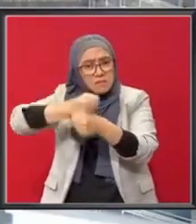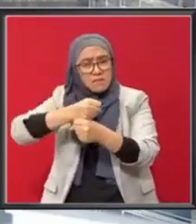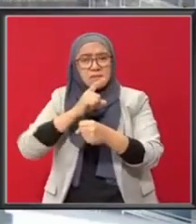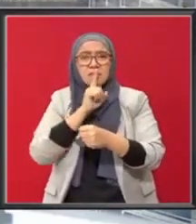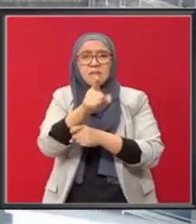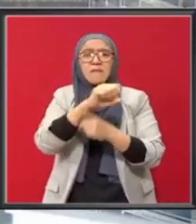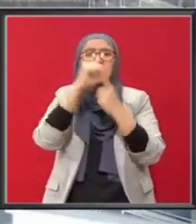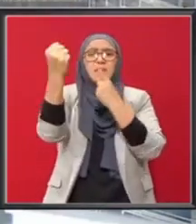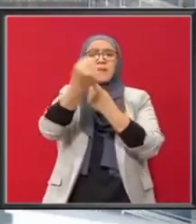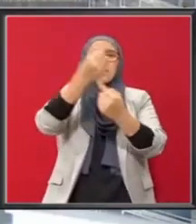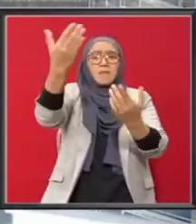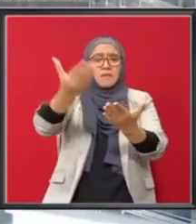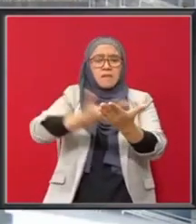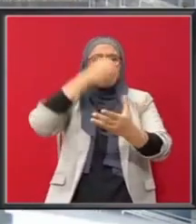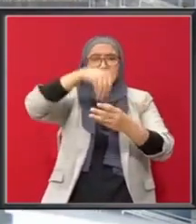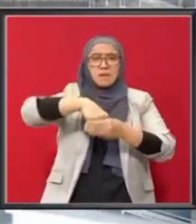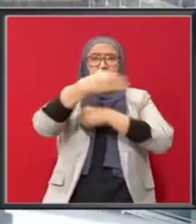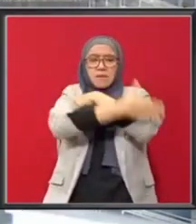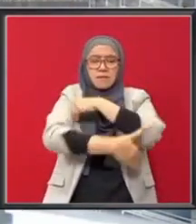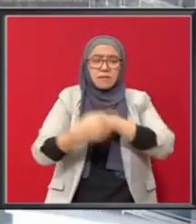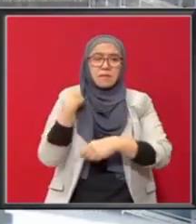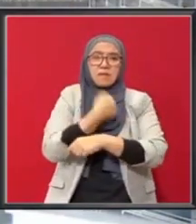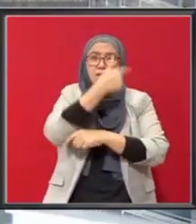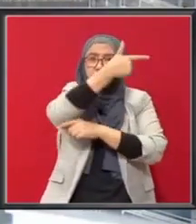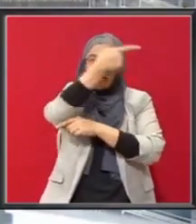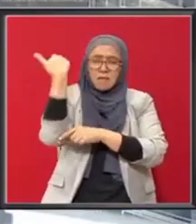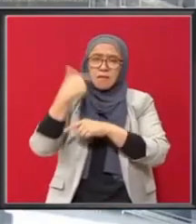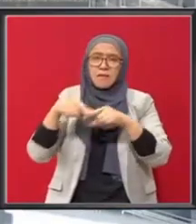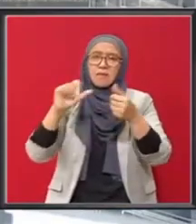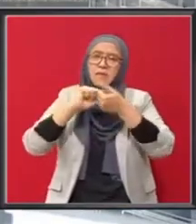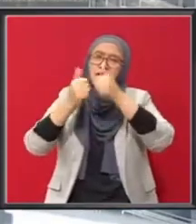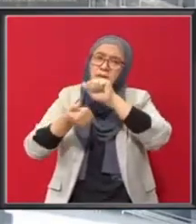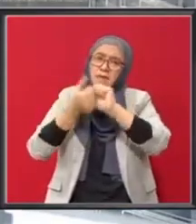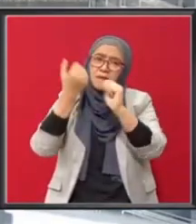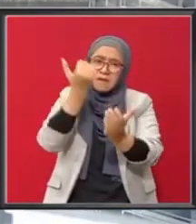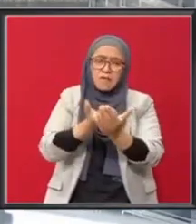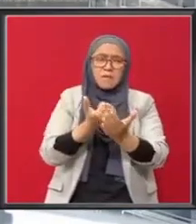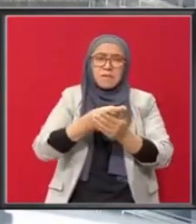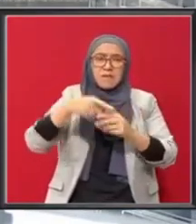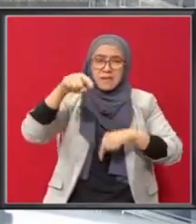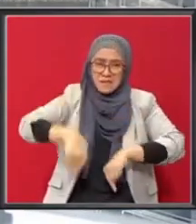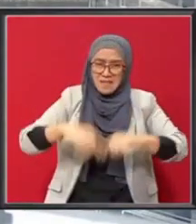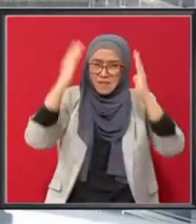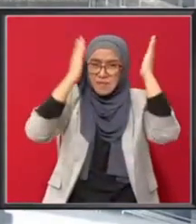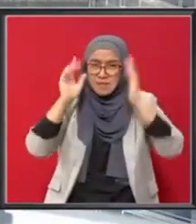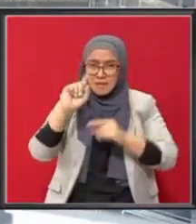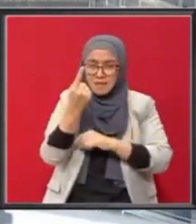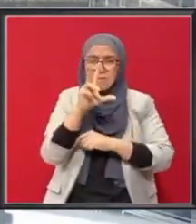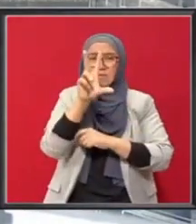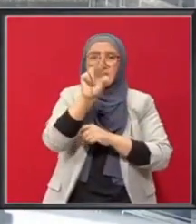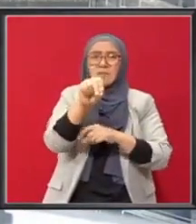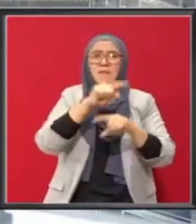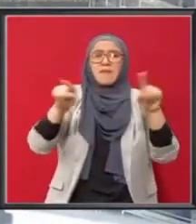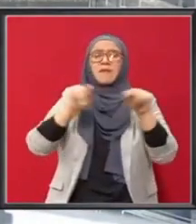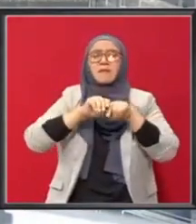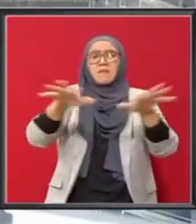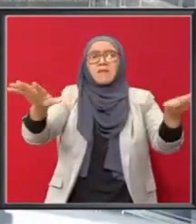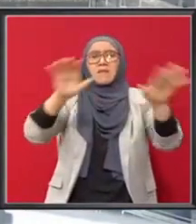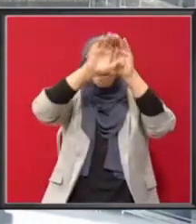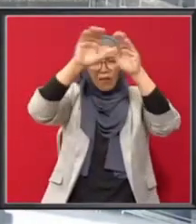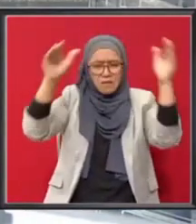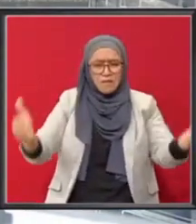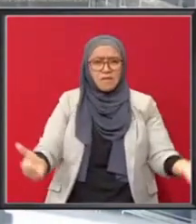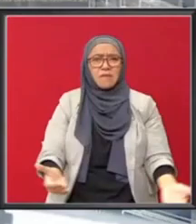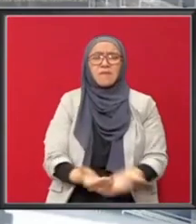baru dalam negara seperti mana kemelesetan ekonomi bukan saja Malaysia dan seluruh dunia ditambahkan lagi dengan penerbit